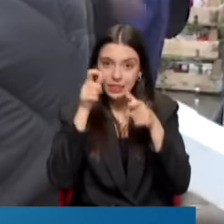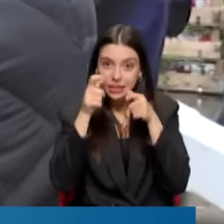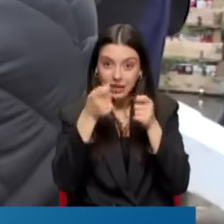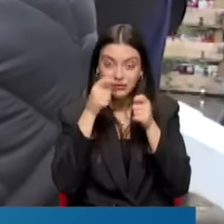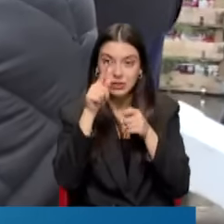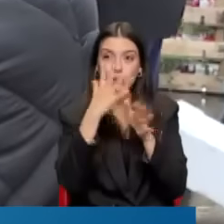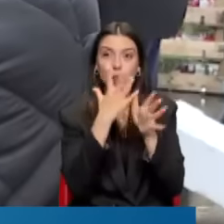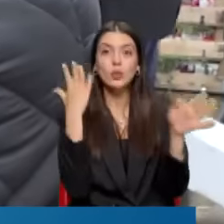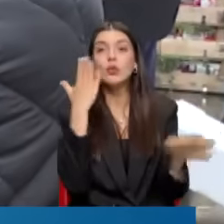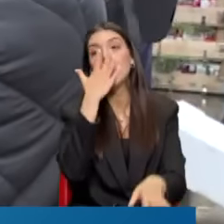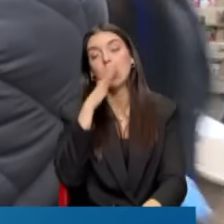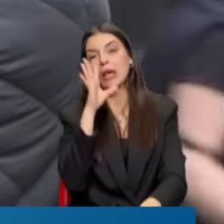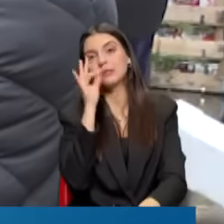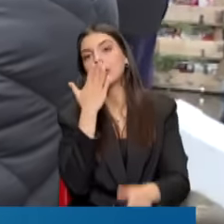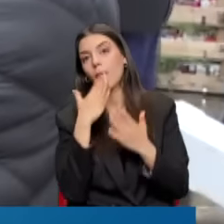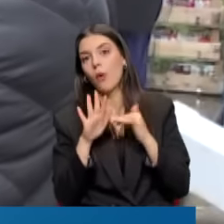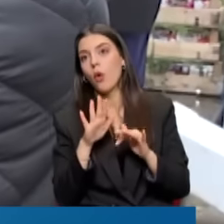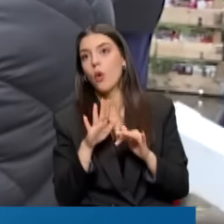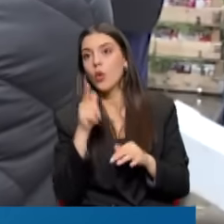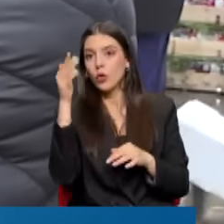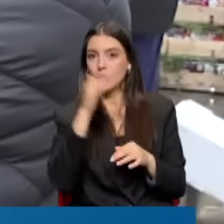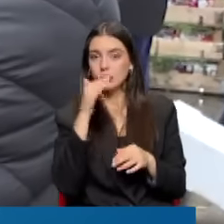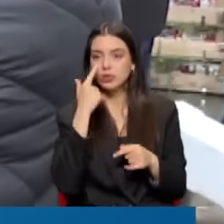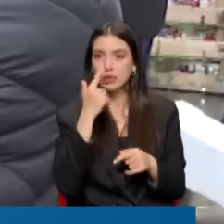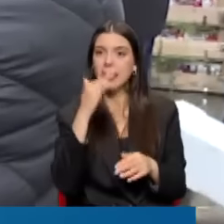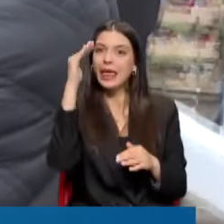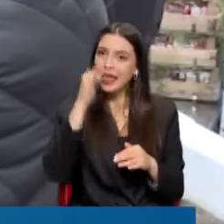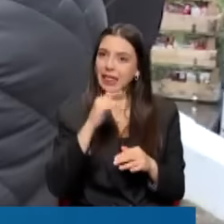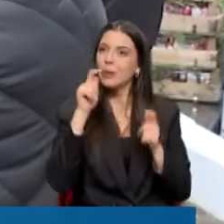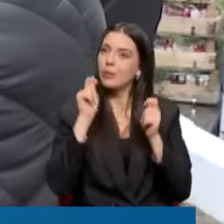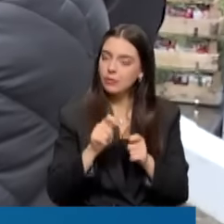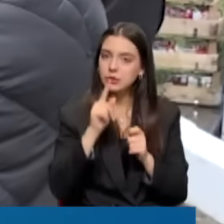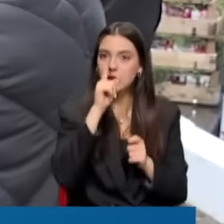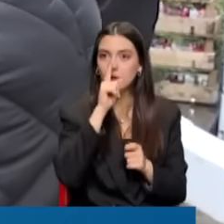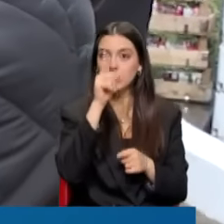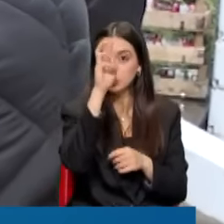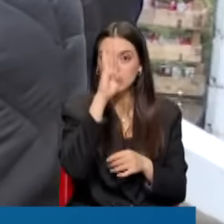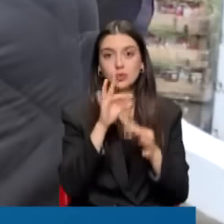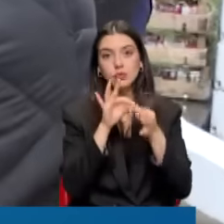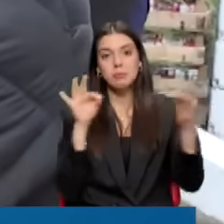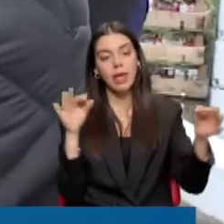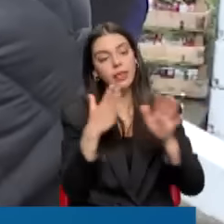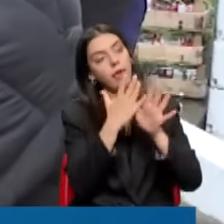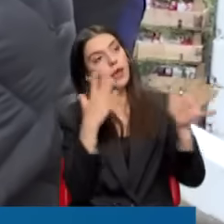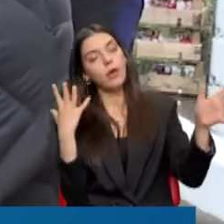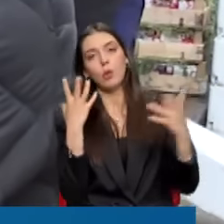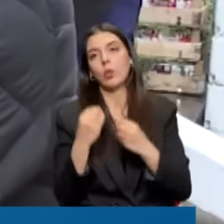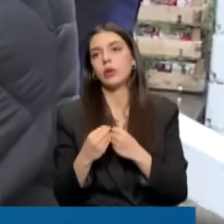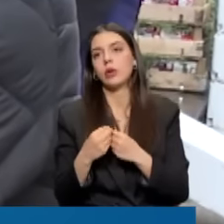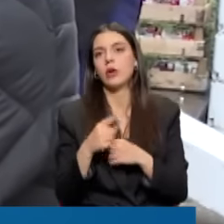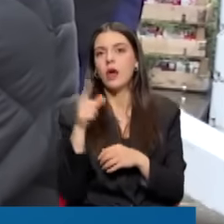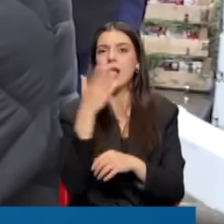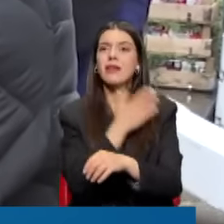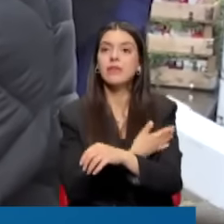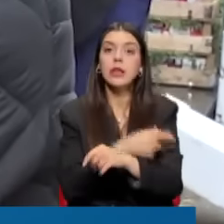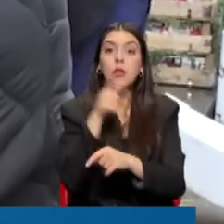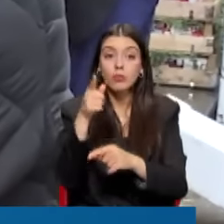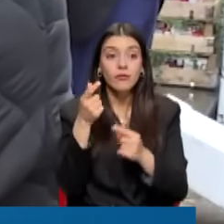azaldı fazla kimse yok ucuz olduğu şimdi indirim yapsalar % 300 metre kuyruk oluşur vatandaş o demek ki onu da